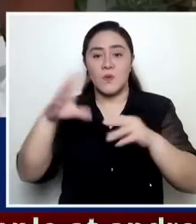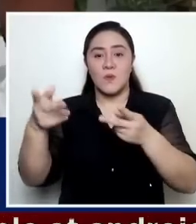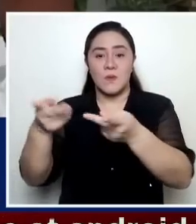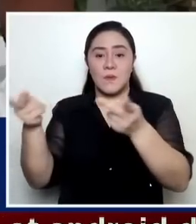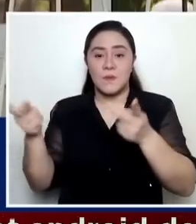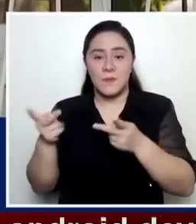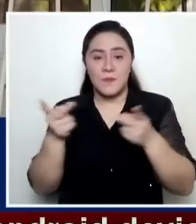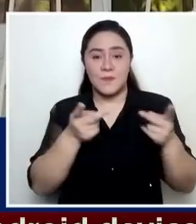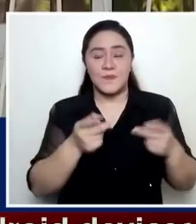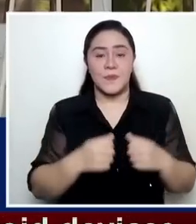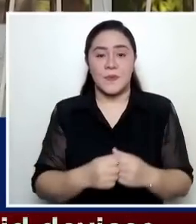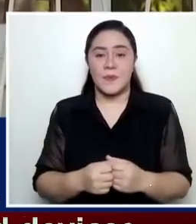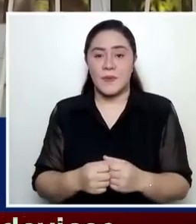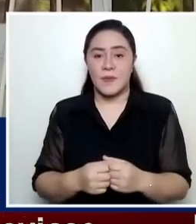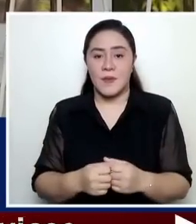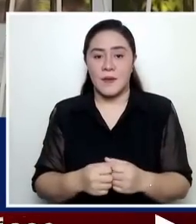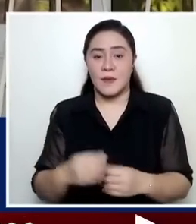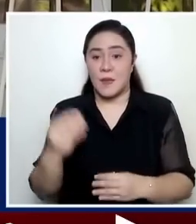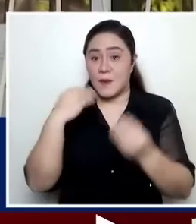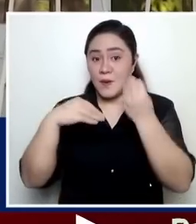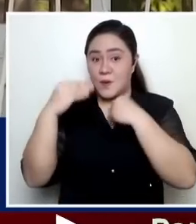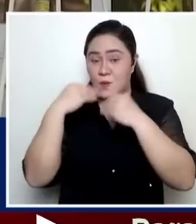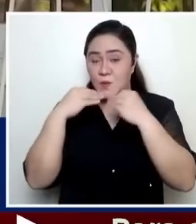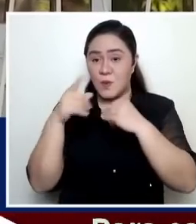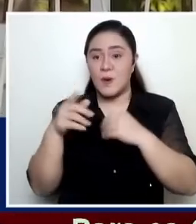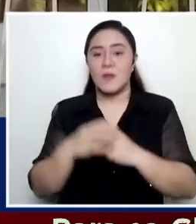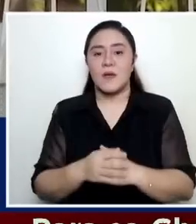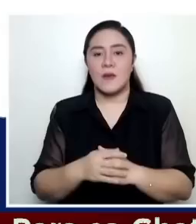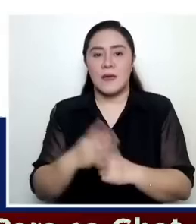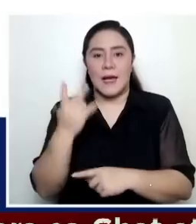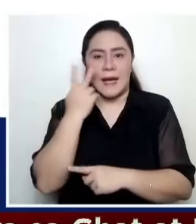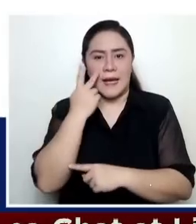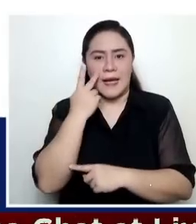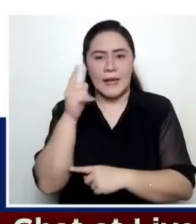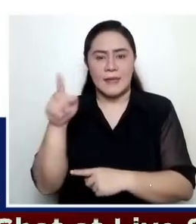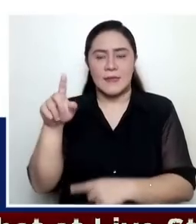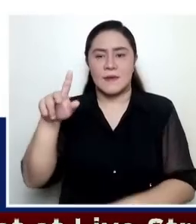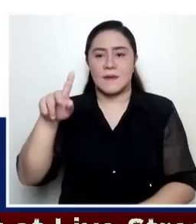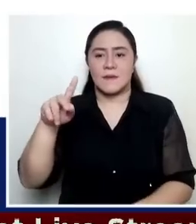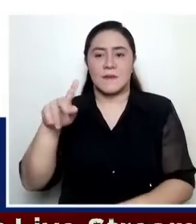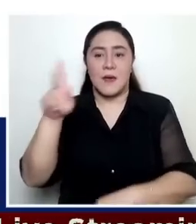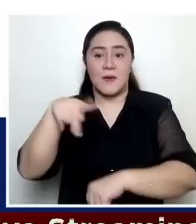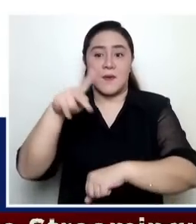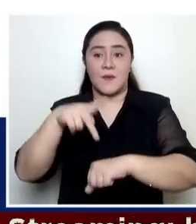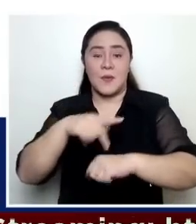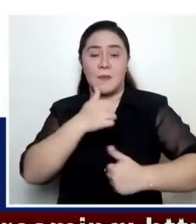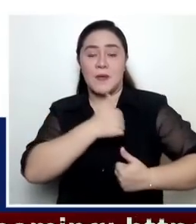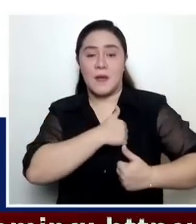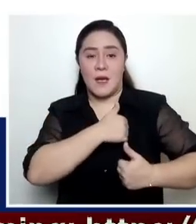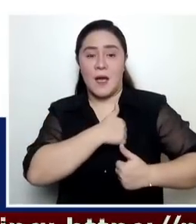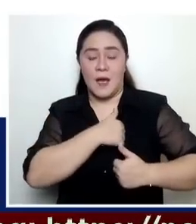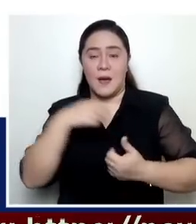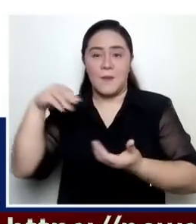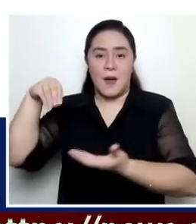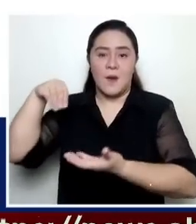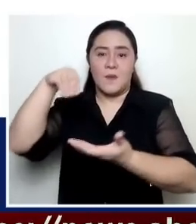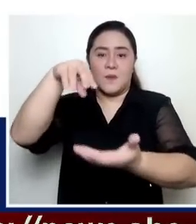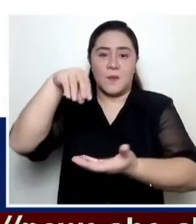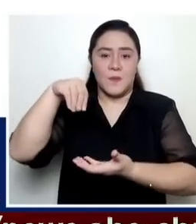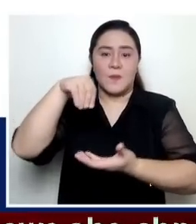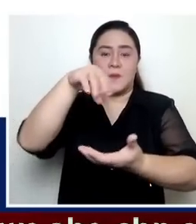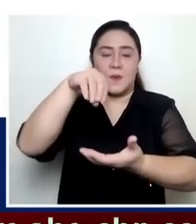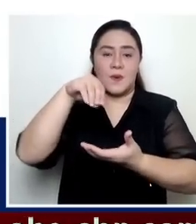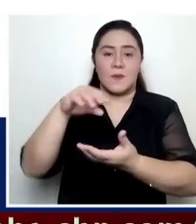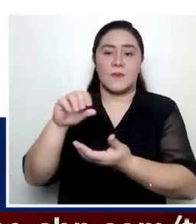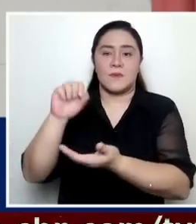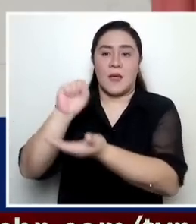Yung pagkain, sa huli, pagkakakita ko, ang Philippine Army ay nagdadala din ng mga relief goods sa galing ng